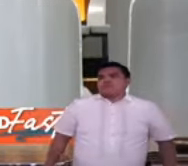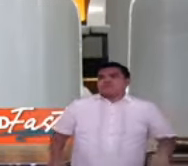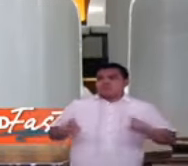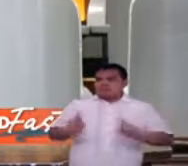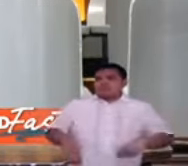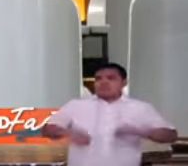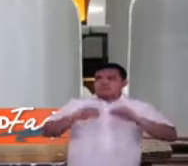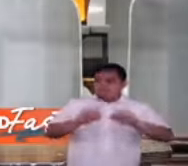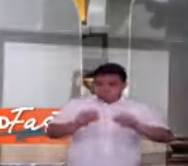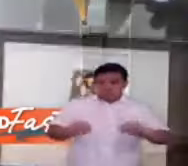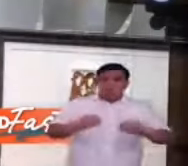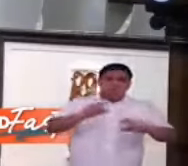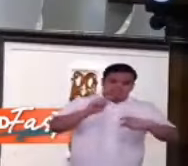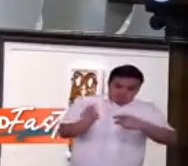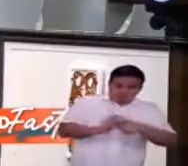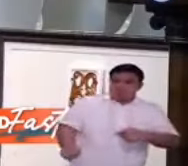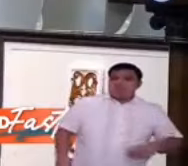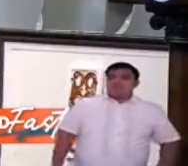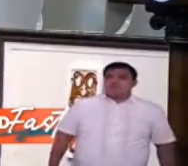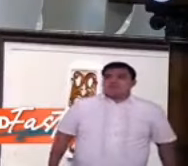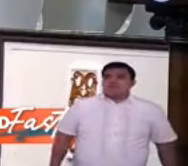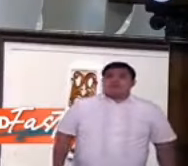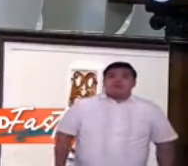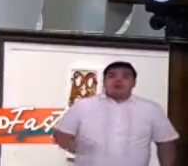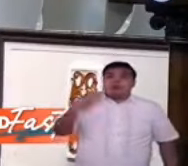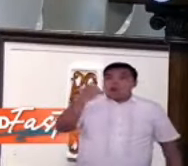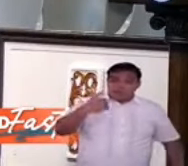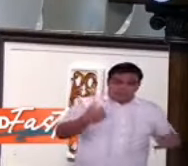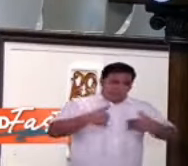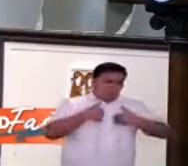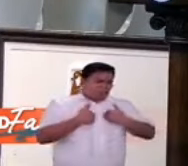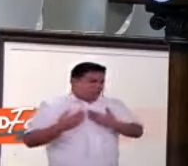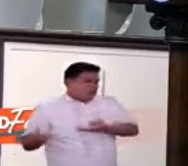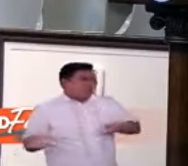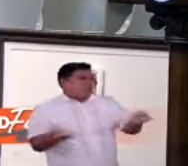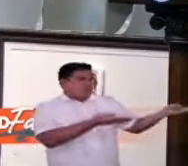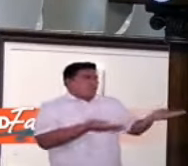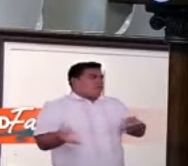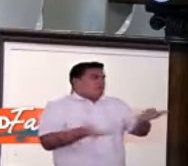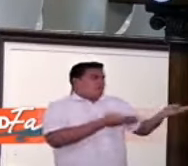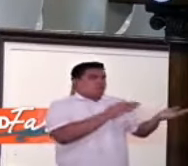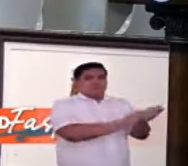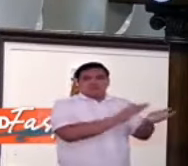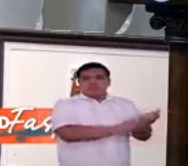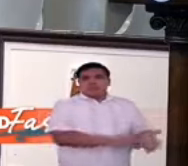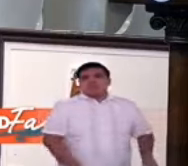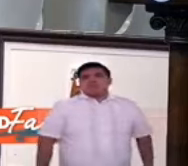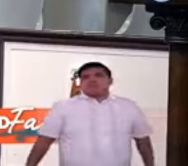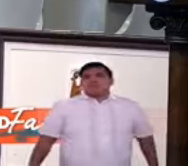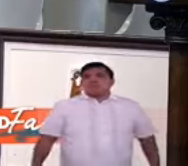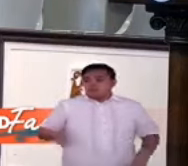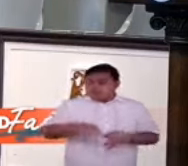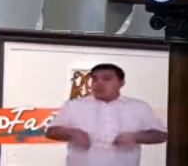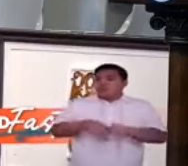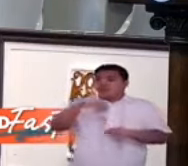ni mong ihatod, kakapoy, maghatod. Ay, sa igadako, ana, di na napahatod. Lain ay mo hatod, ana. Mas may